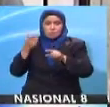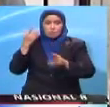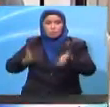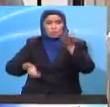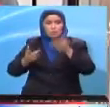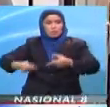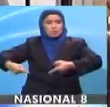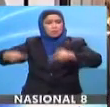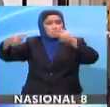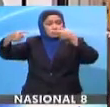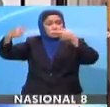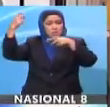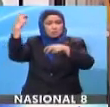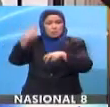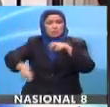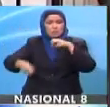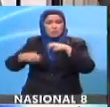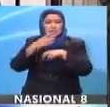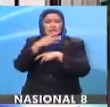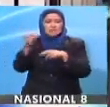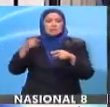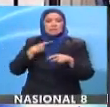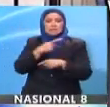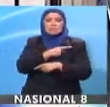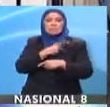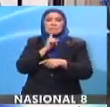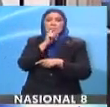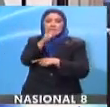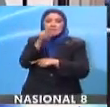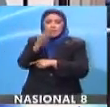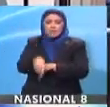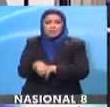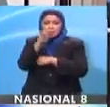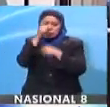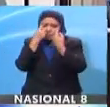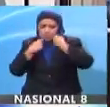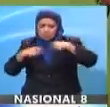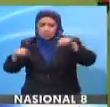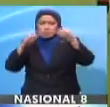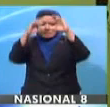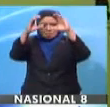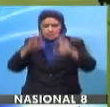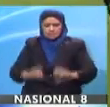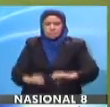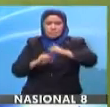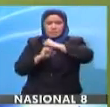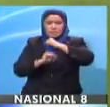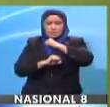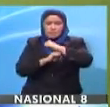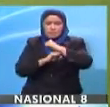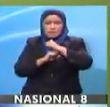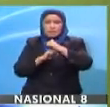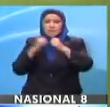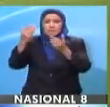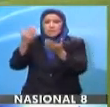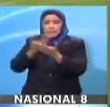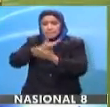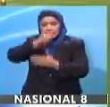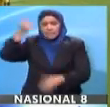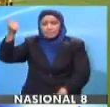sen Mang kita satuki yang bagusar Sarawak p